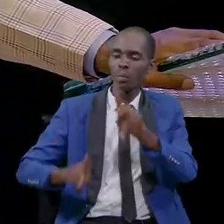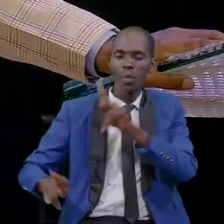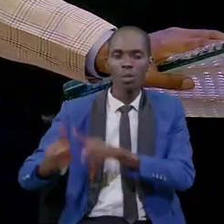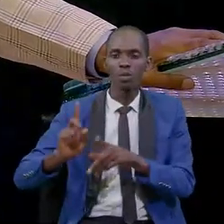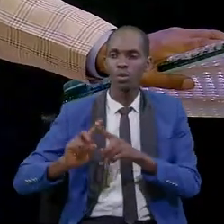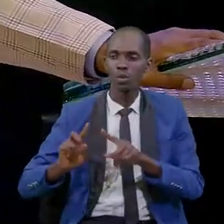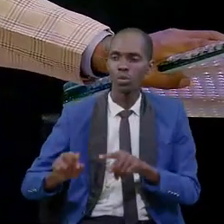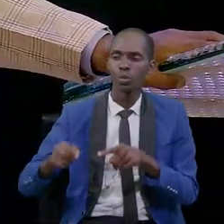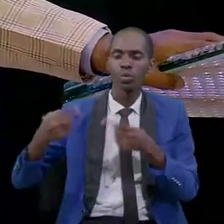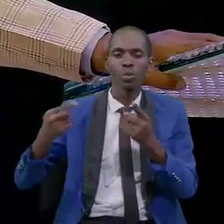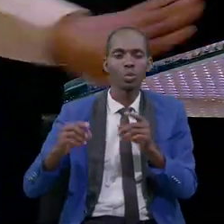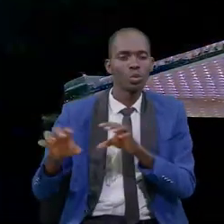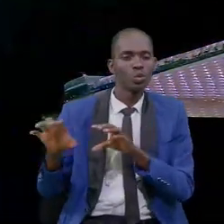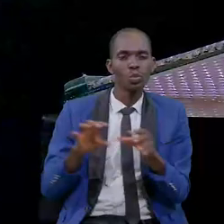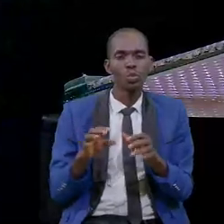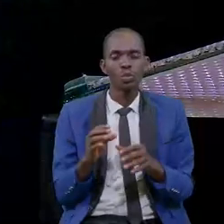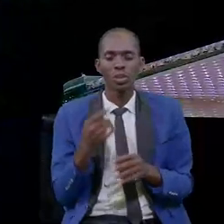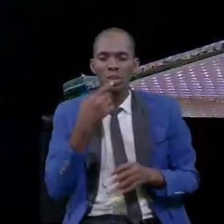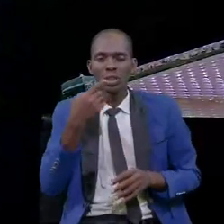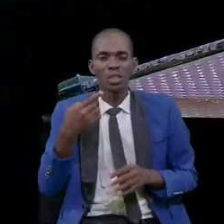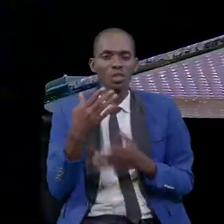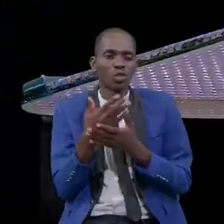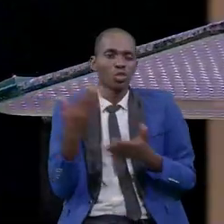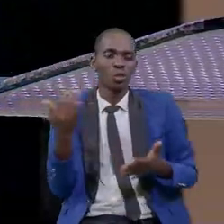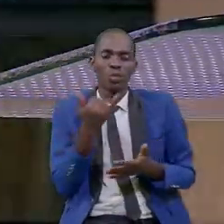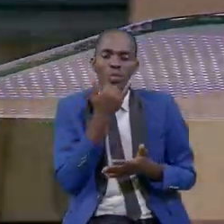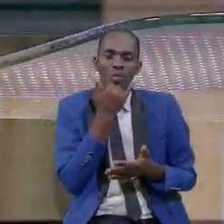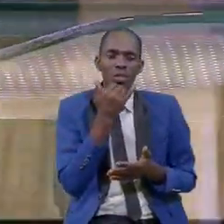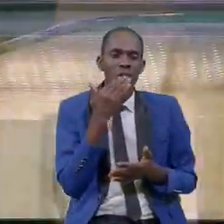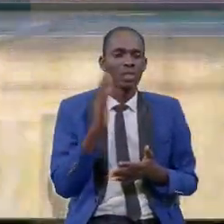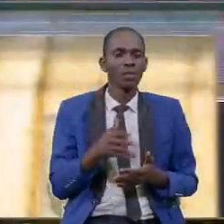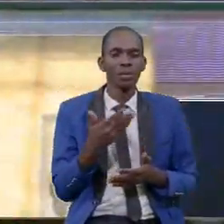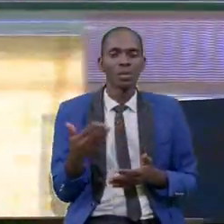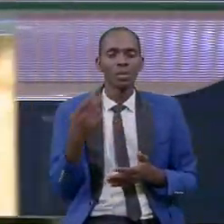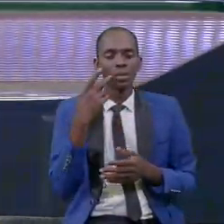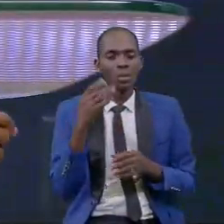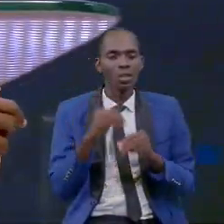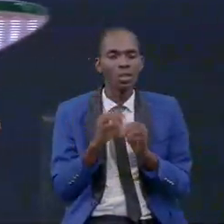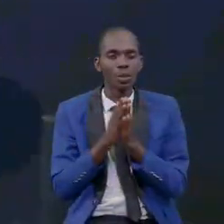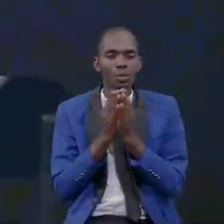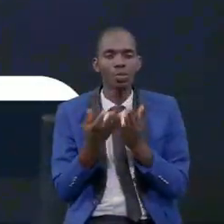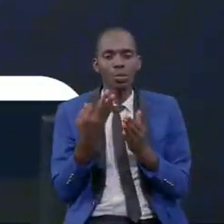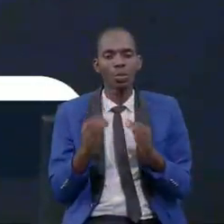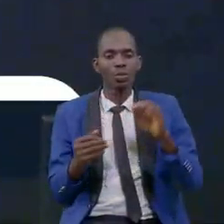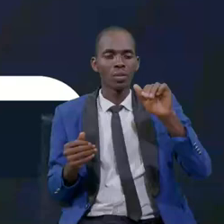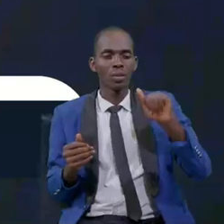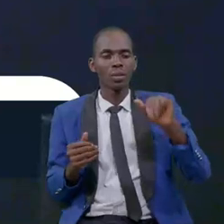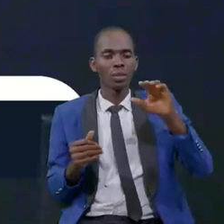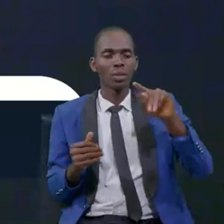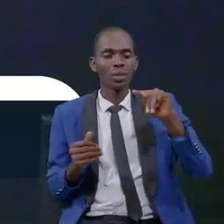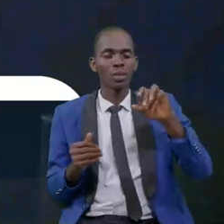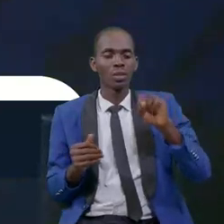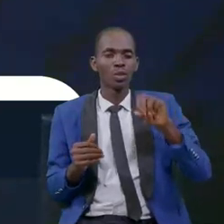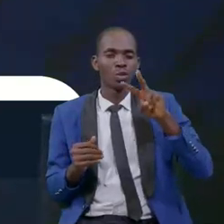qu'ils aillent faire le mal, qu'ils aillent dire quelque chose de mauvais. Voyons, acte 2.